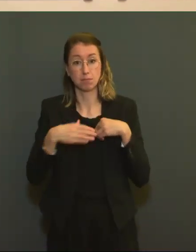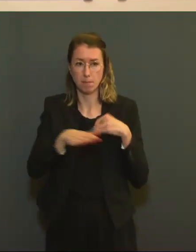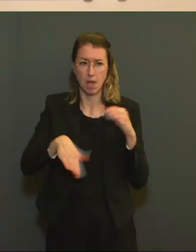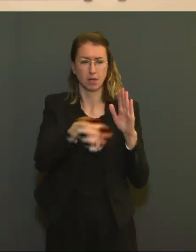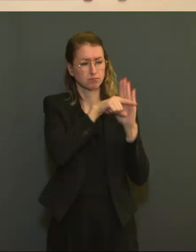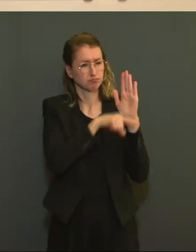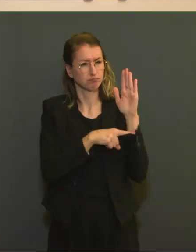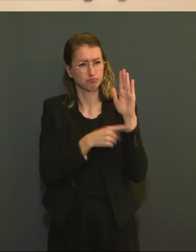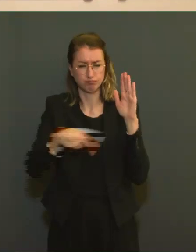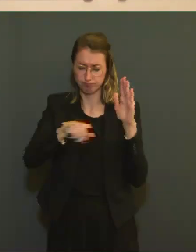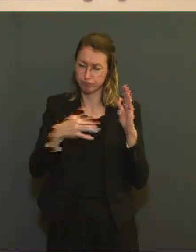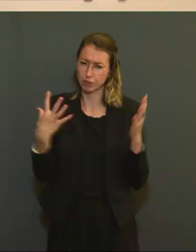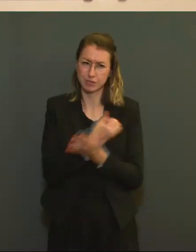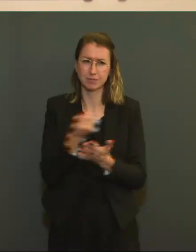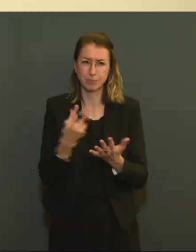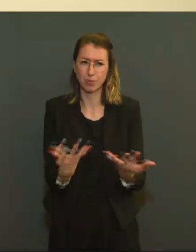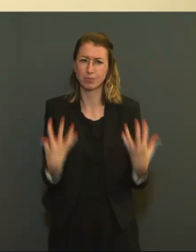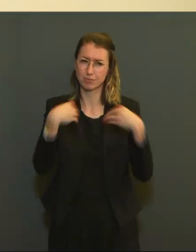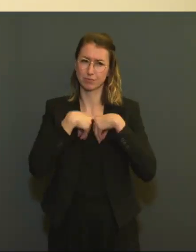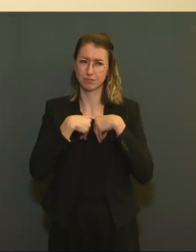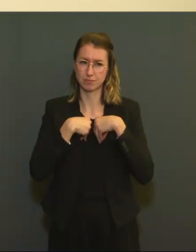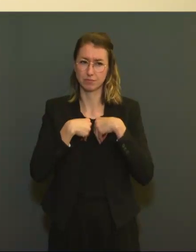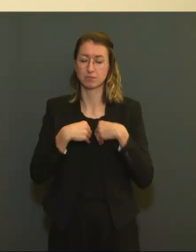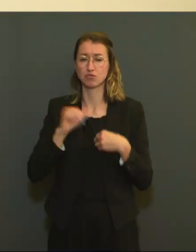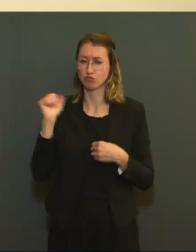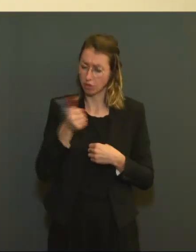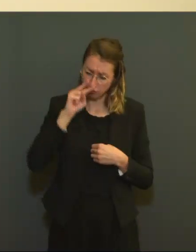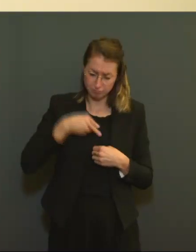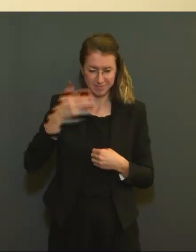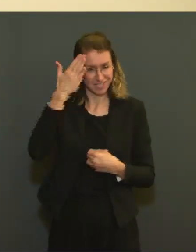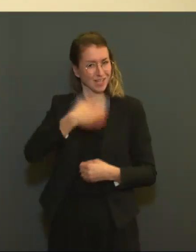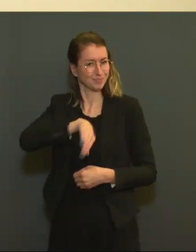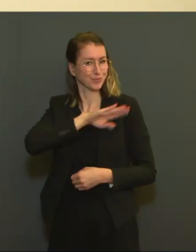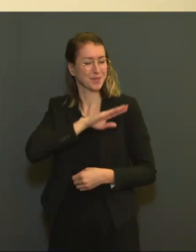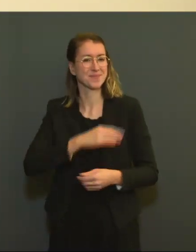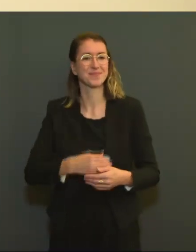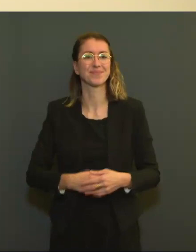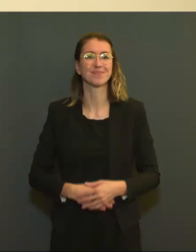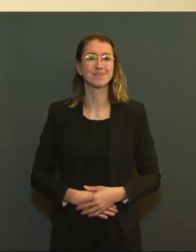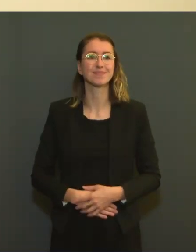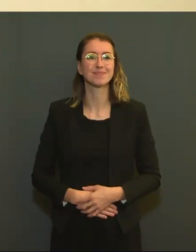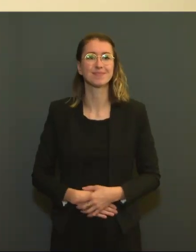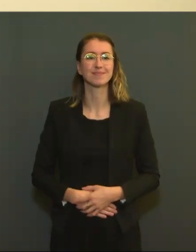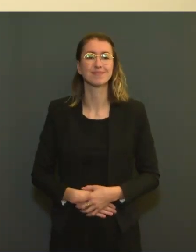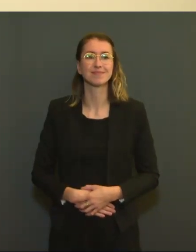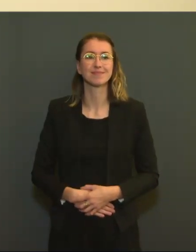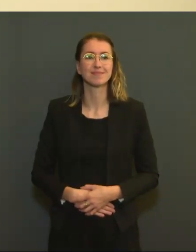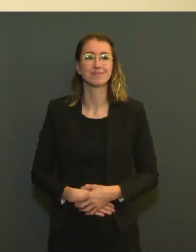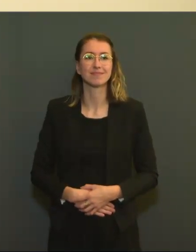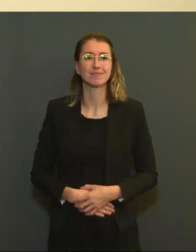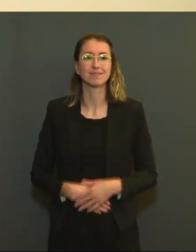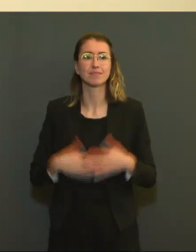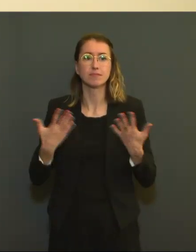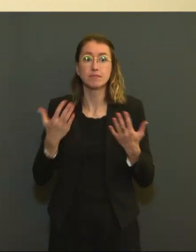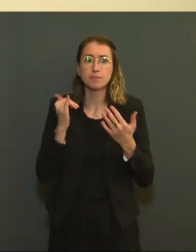soit promulguée. Souvent, les différences ne sont pas dans des grosses choses, mais dans les petites choses de la